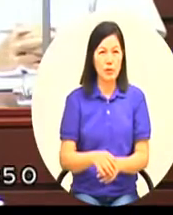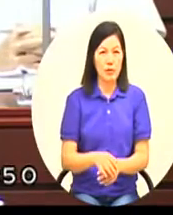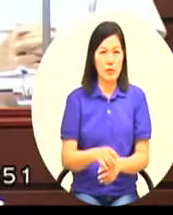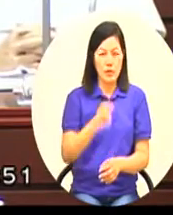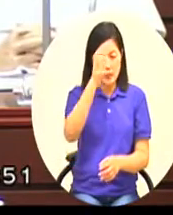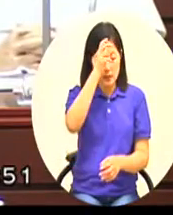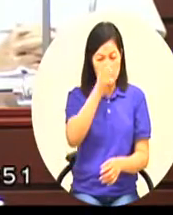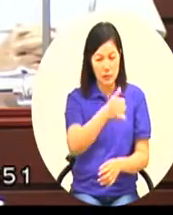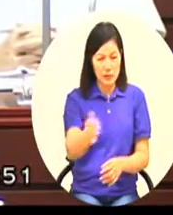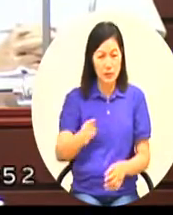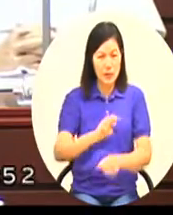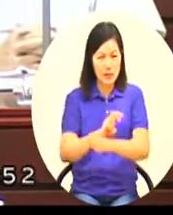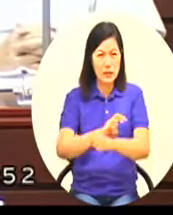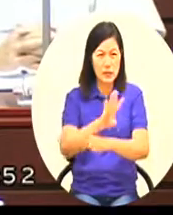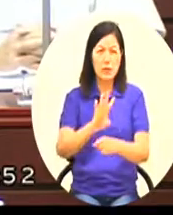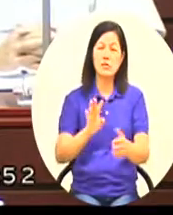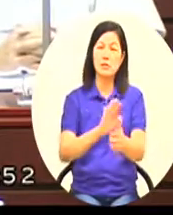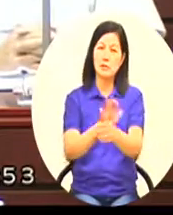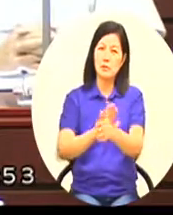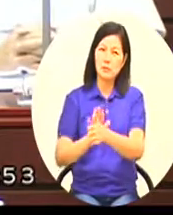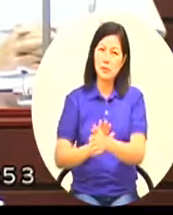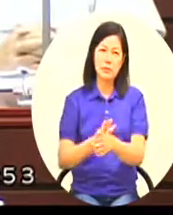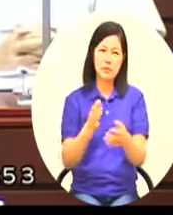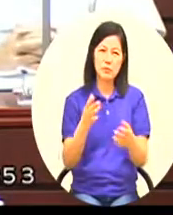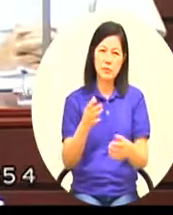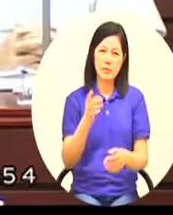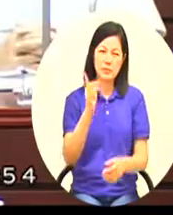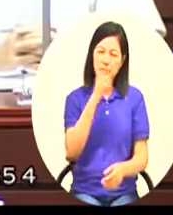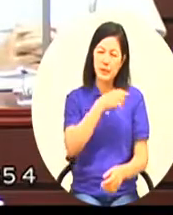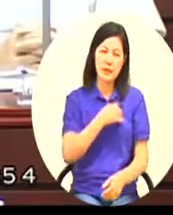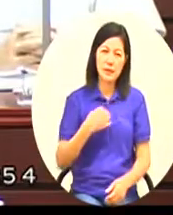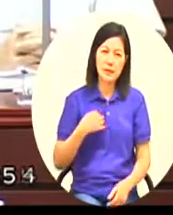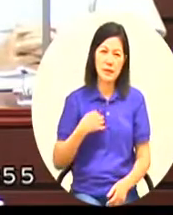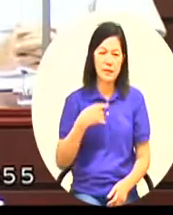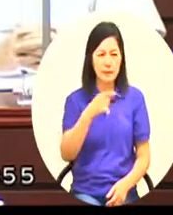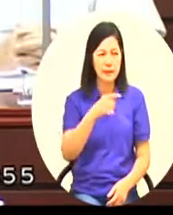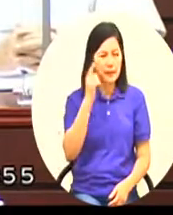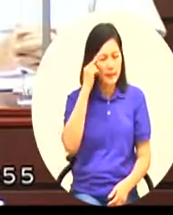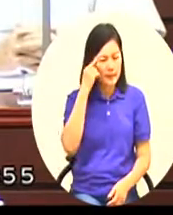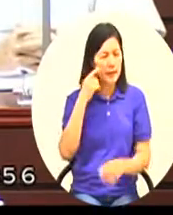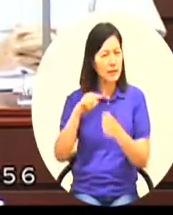来服勤了。所以有时候你这样权衡呢、利